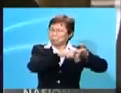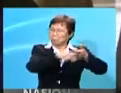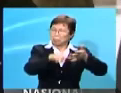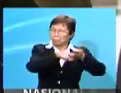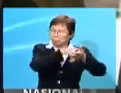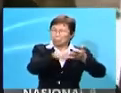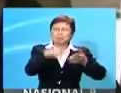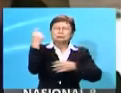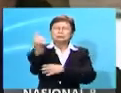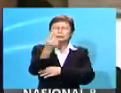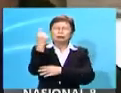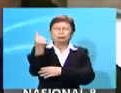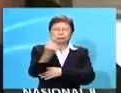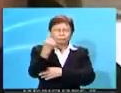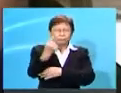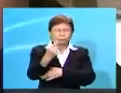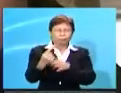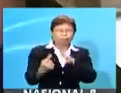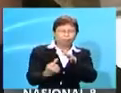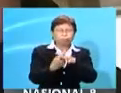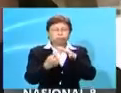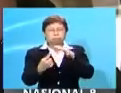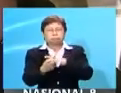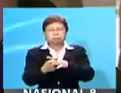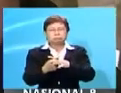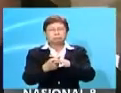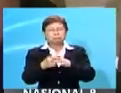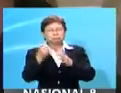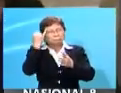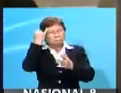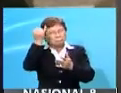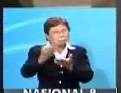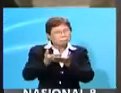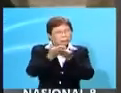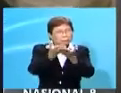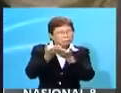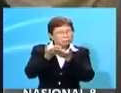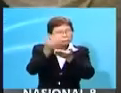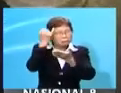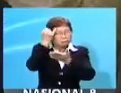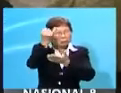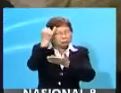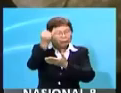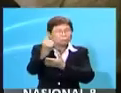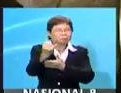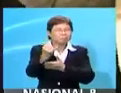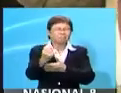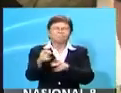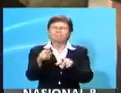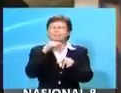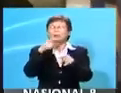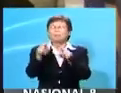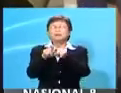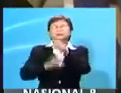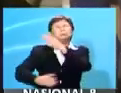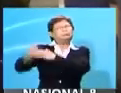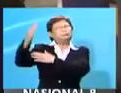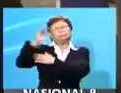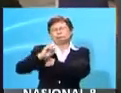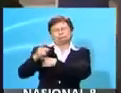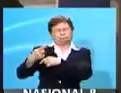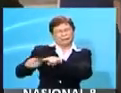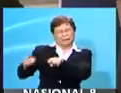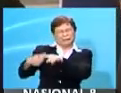kata orang selalu mewujudkan pandangan-pandangan yang agak tidak macam orang duludulah jadi saya